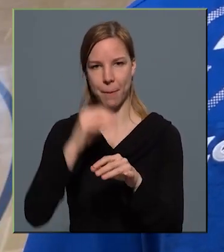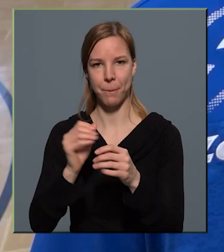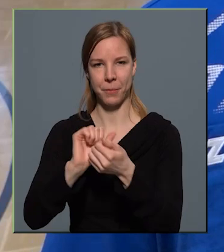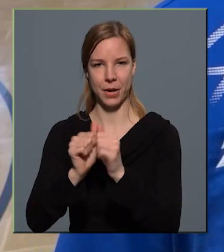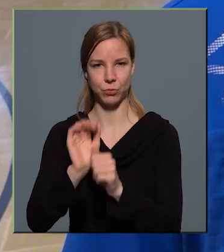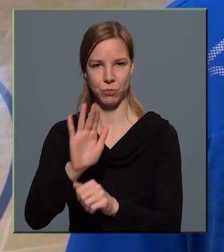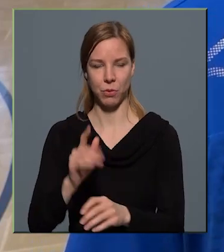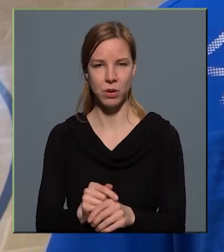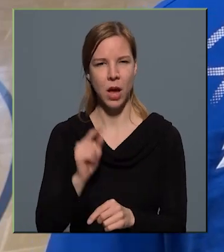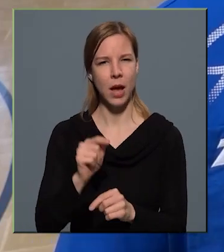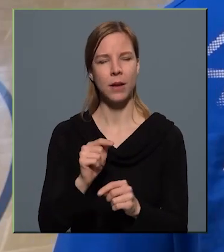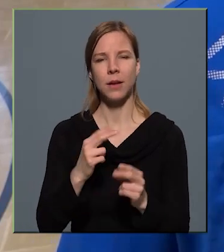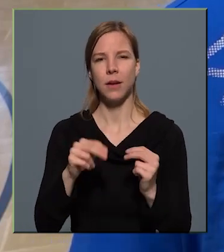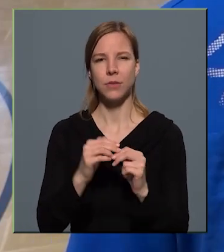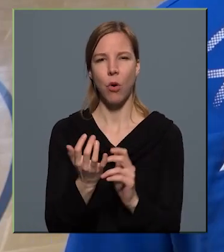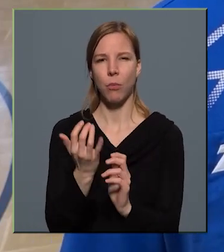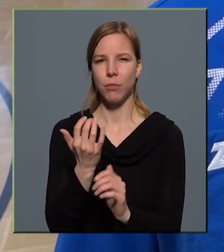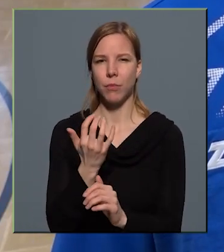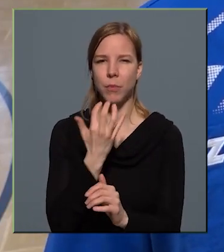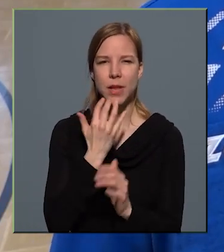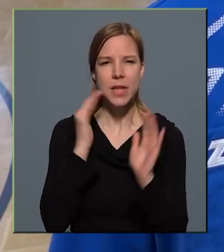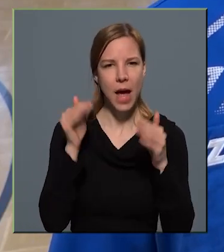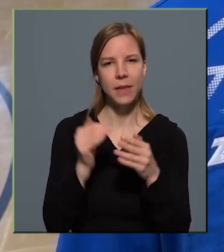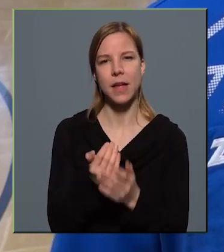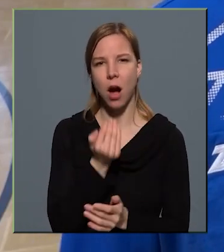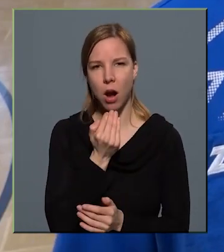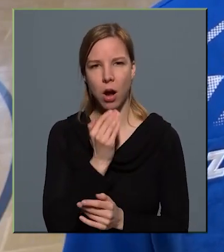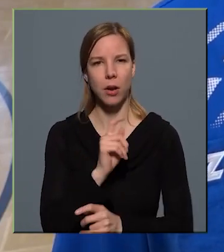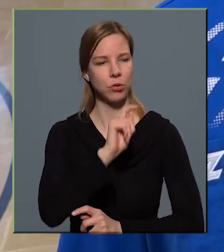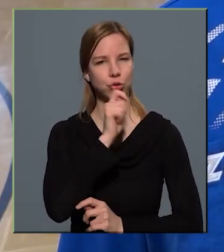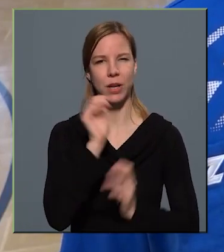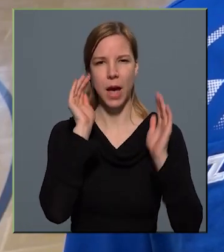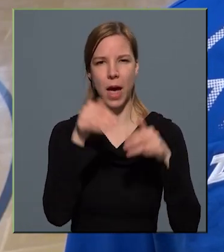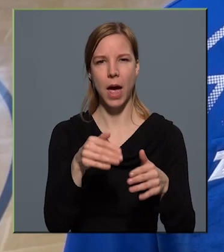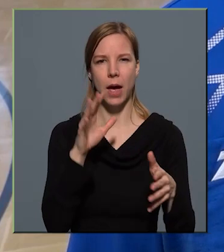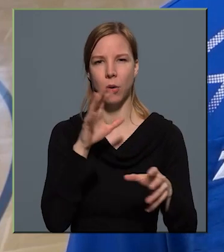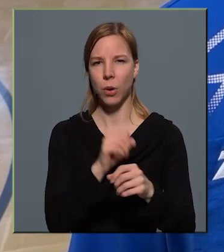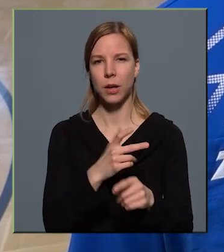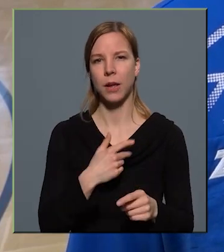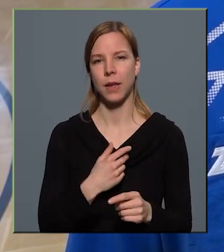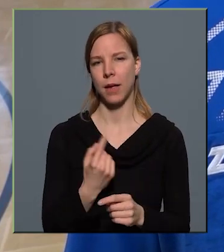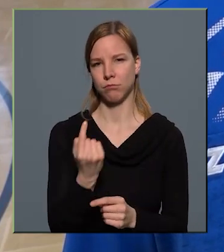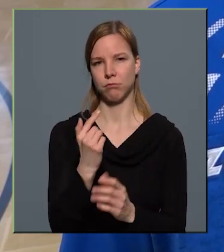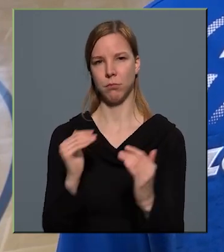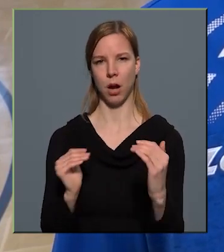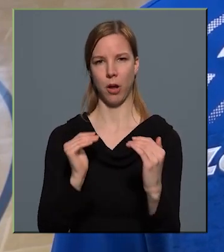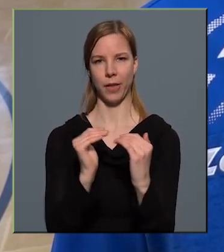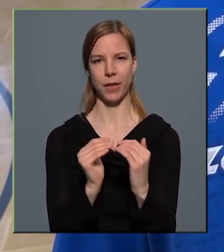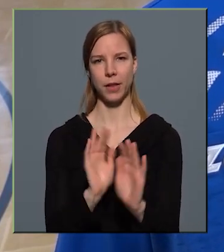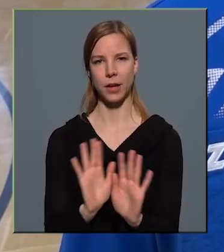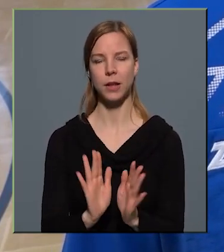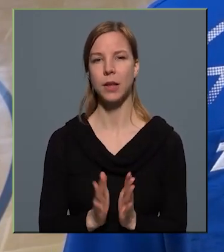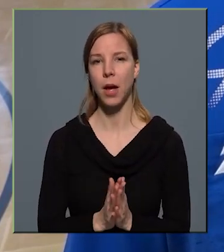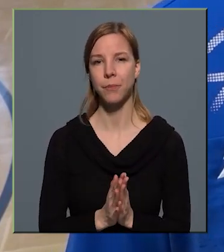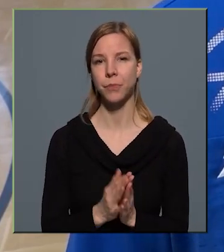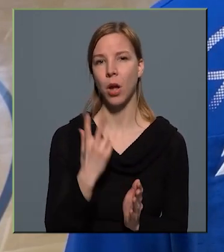nagyobb az elszántság, sokkal nagyobb az akarat, sokkal nagyobb a siker, orientáltság a maguk szintjén. Tehát